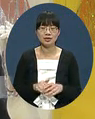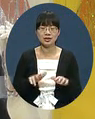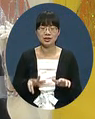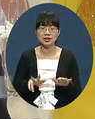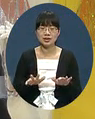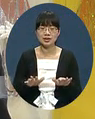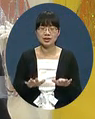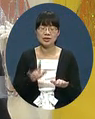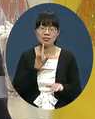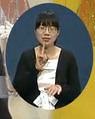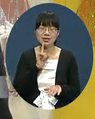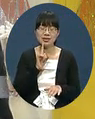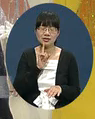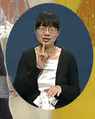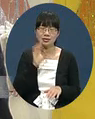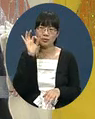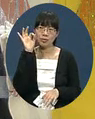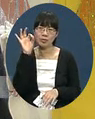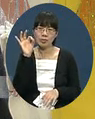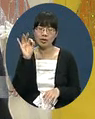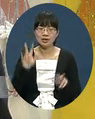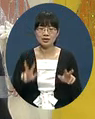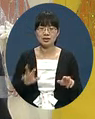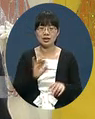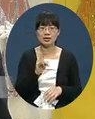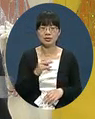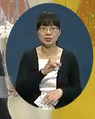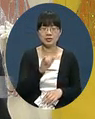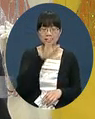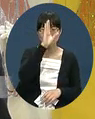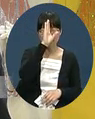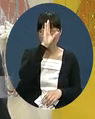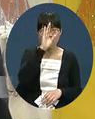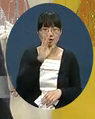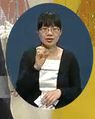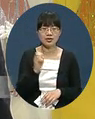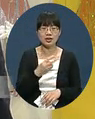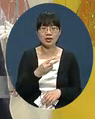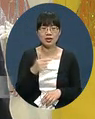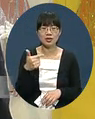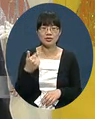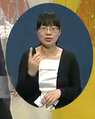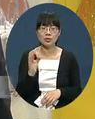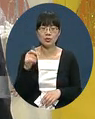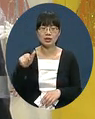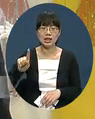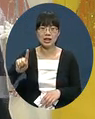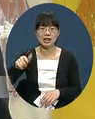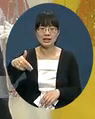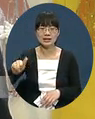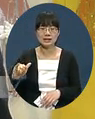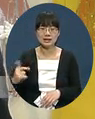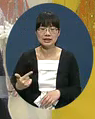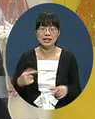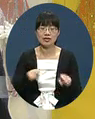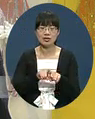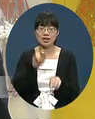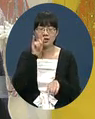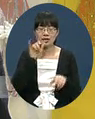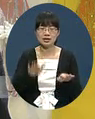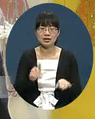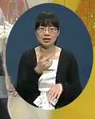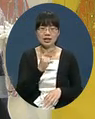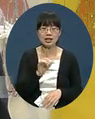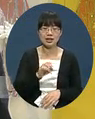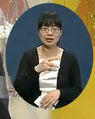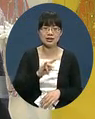뭐 말씀하시는 증상은 그 아토피 피부염에다가 약하게 농가진이 같이 있을 것 같은데 네. 지금은 항생제